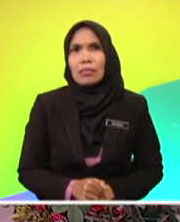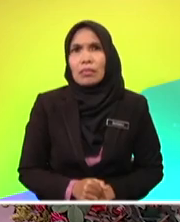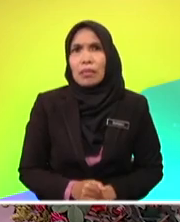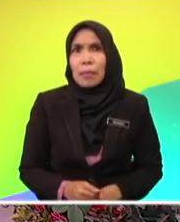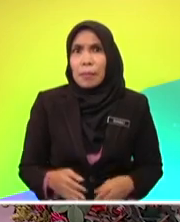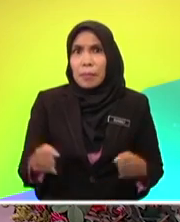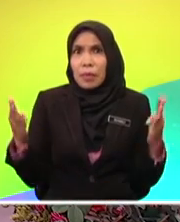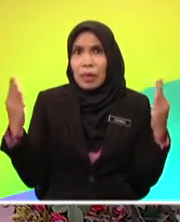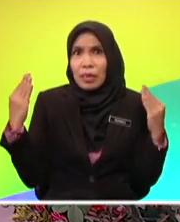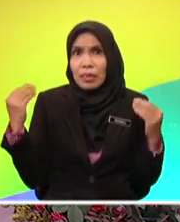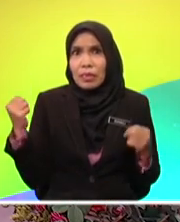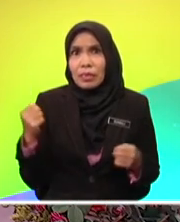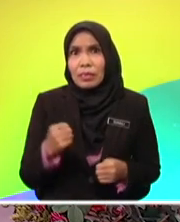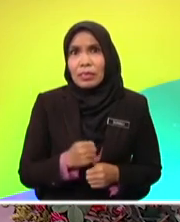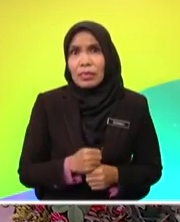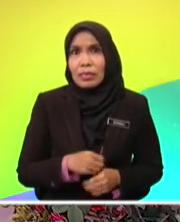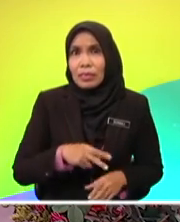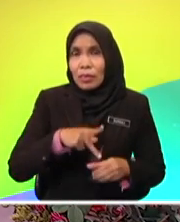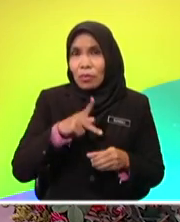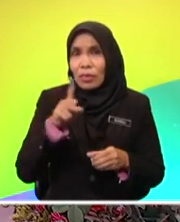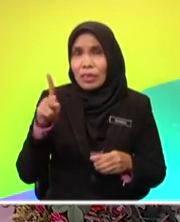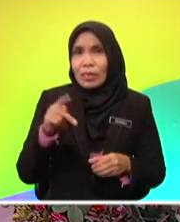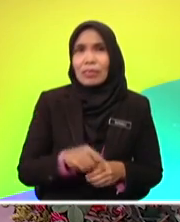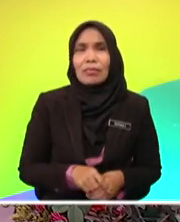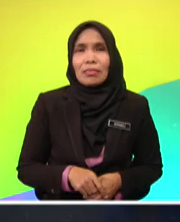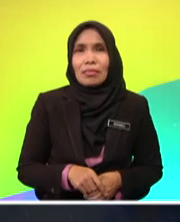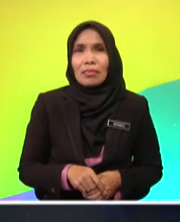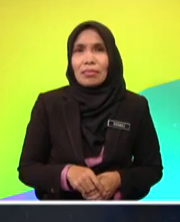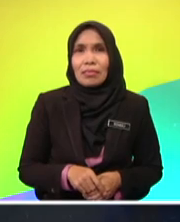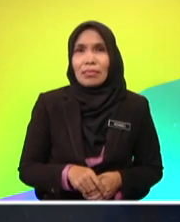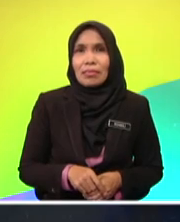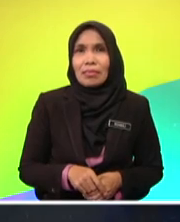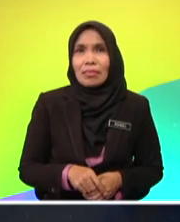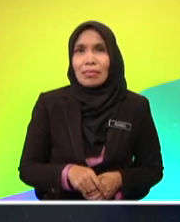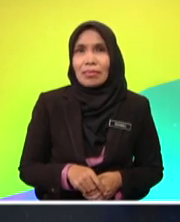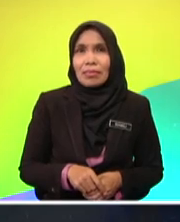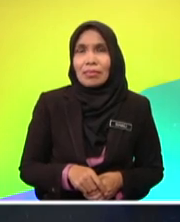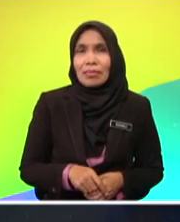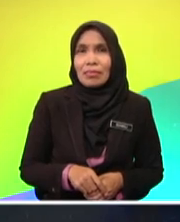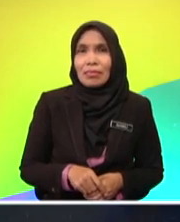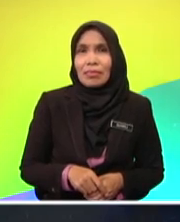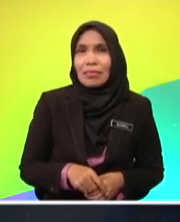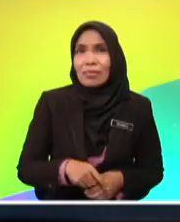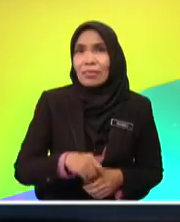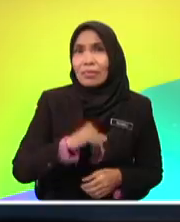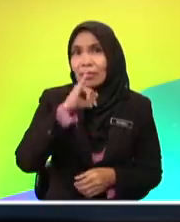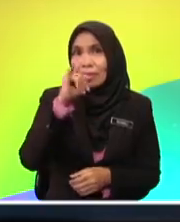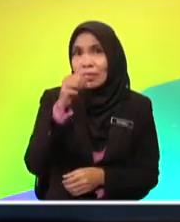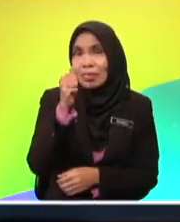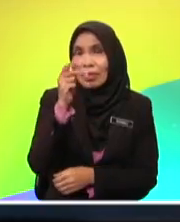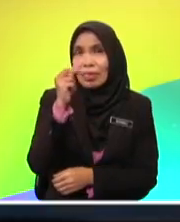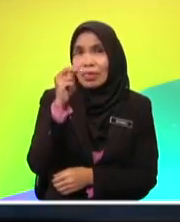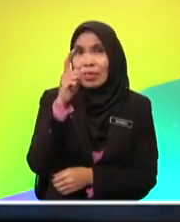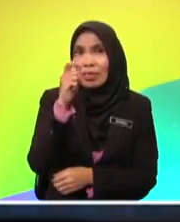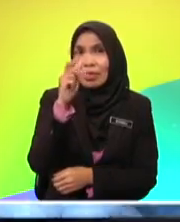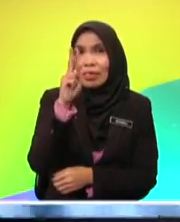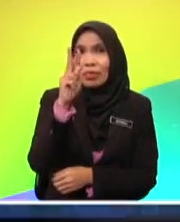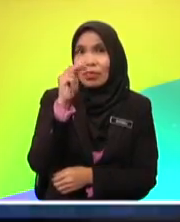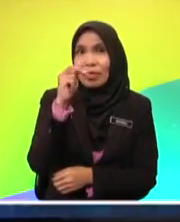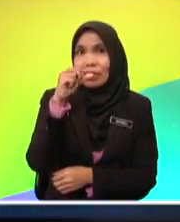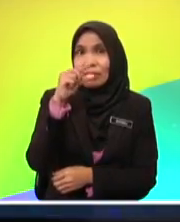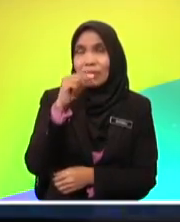berani boleh keluarkan jantung. Okey, satu-satunya pokok yang berani mengeluarkan jantung. Berani mengeluarkan jantung. Satu-satunya pokok yang ada